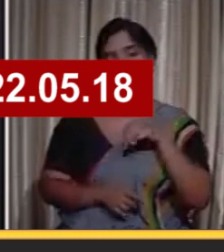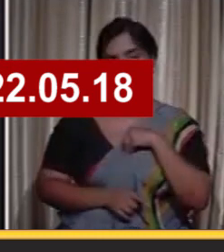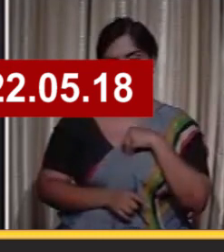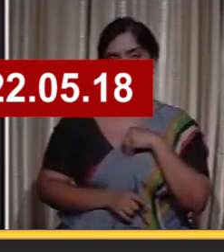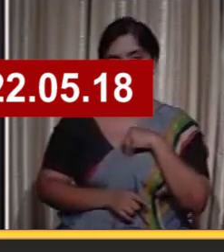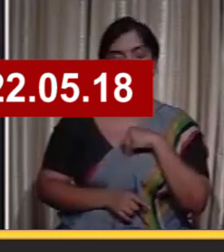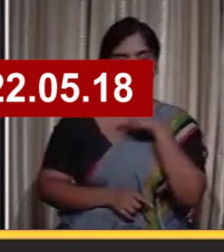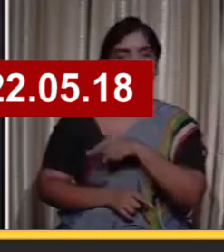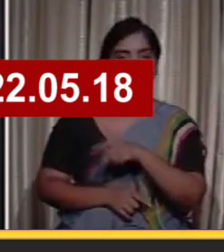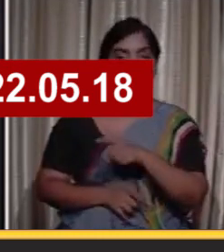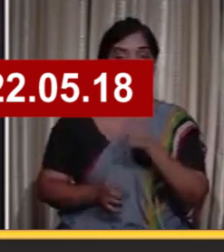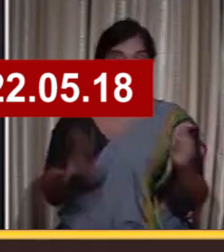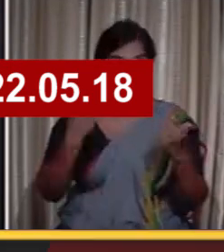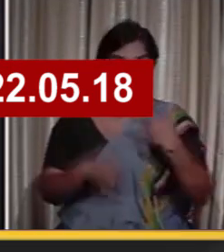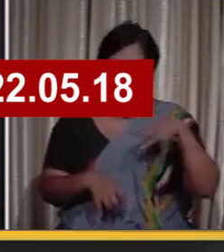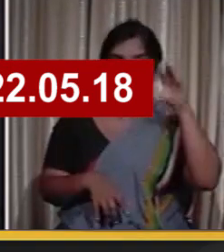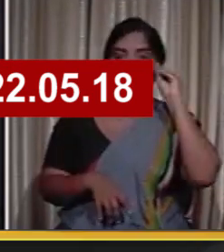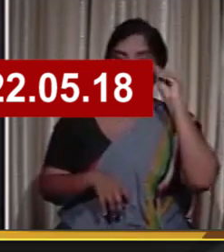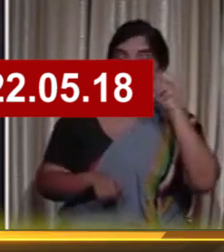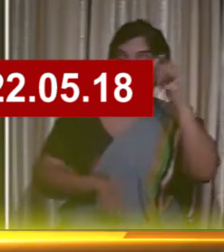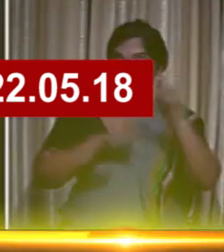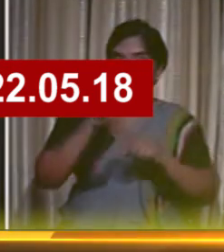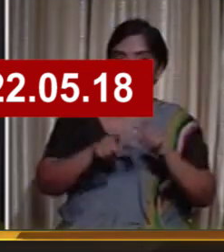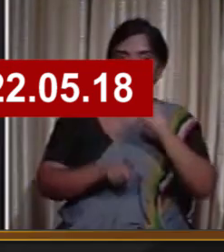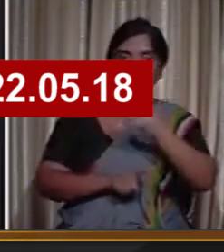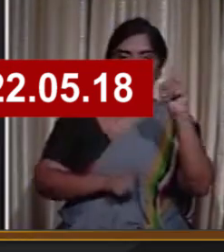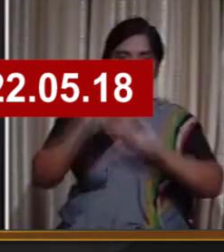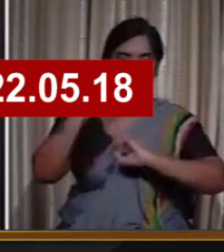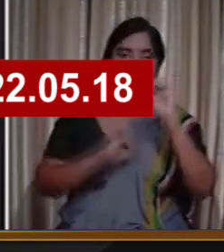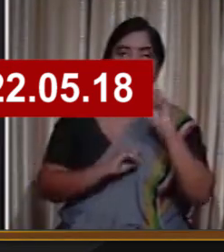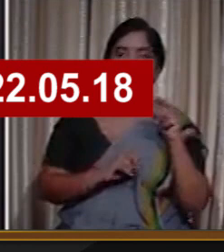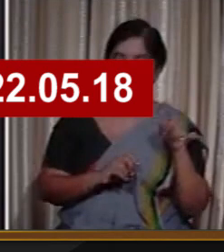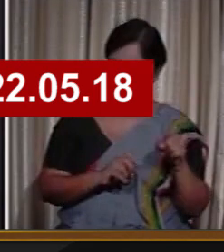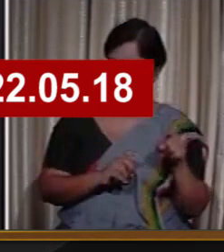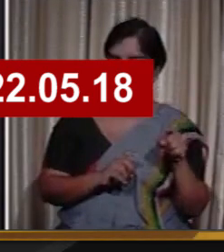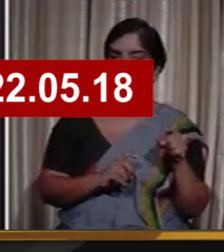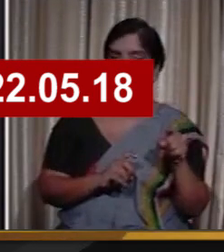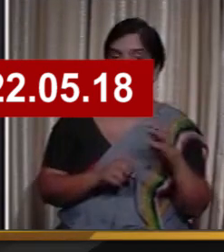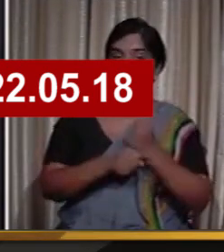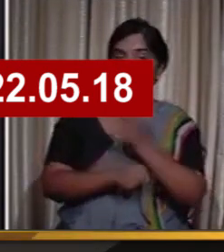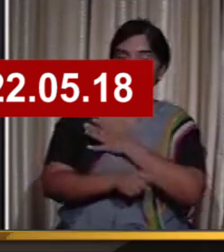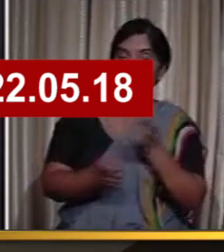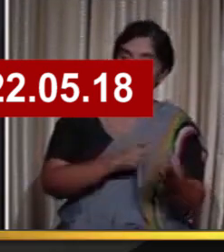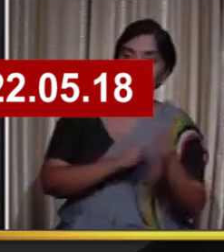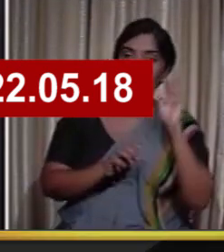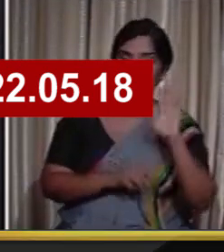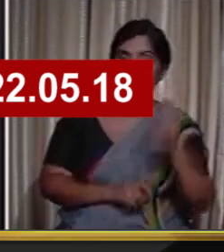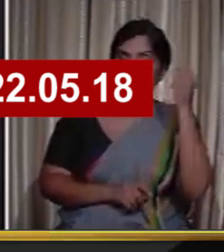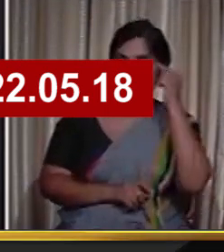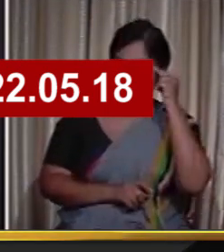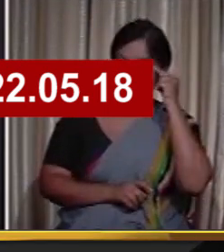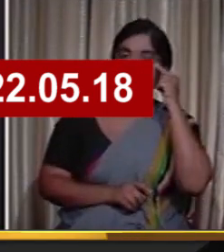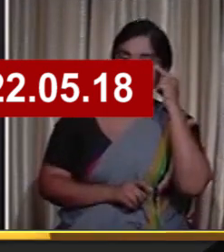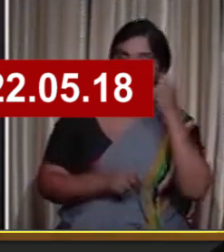ඒ බලපෑමට නතු වෙලා ඒ ආපු පිරිසෙන් 10%කට වඩා අඩු ප්‍රමාණයක් මේ බෝට ගමට පහර දෙන්න ඕනේ කියලා මානසිකත්වයෙන්